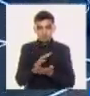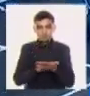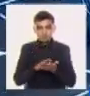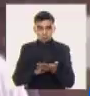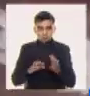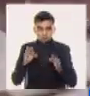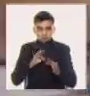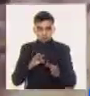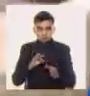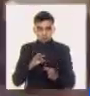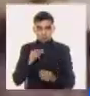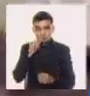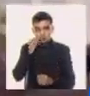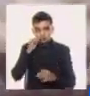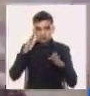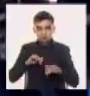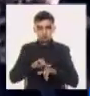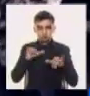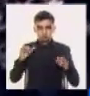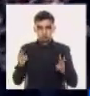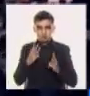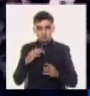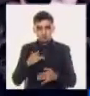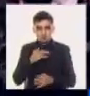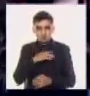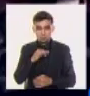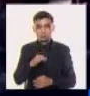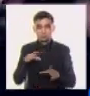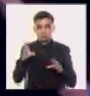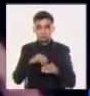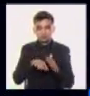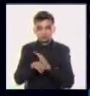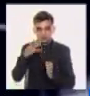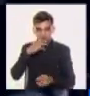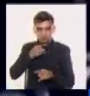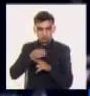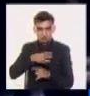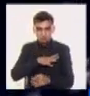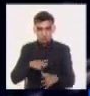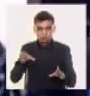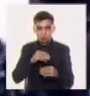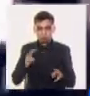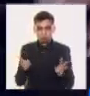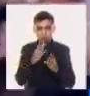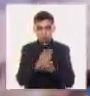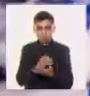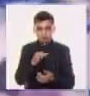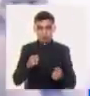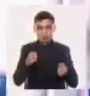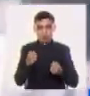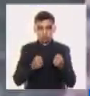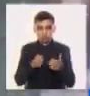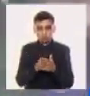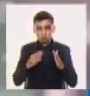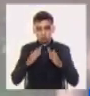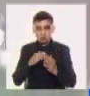продолжаем выпуск. В Шымкенте резко выросло число пожаров. Из-за устоявшейся жары горит практически все. От машины домов до